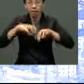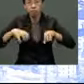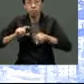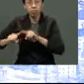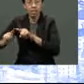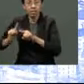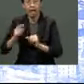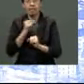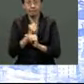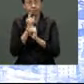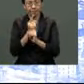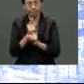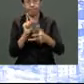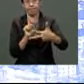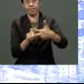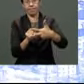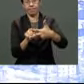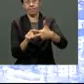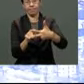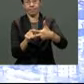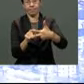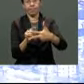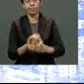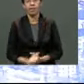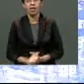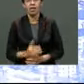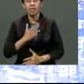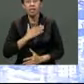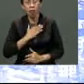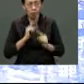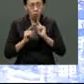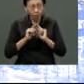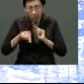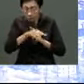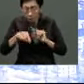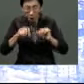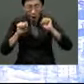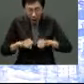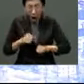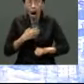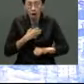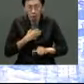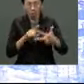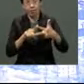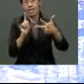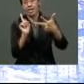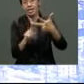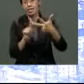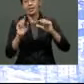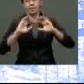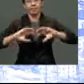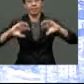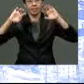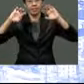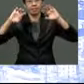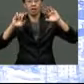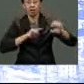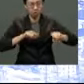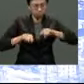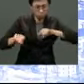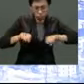ำเนินการตามที่เราได้เข้าใจหรือยินยอมกันและสุดท้ายครับภาครัฐเป็นผู้ที่ควบ